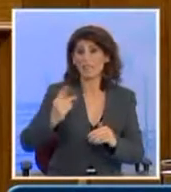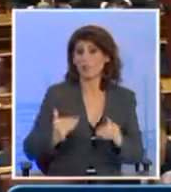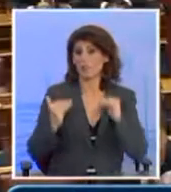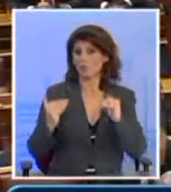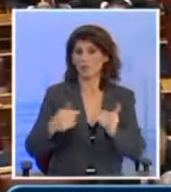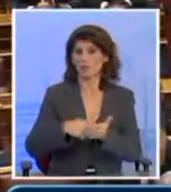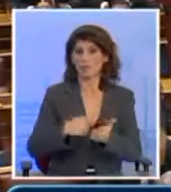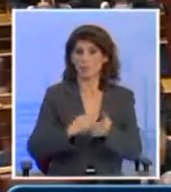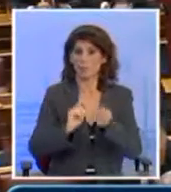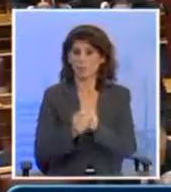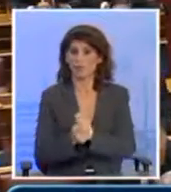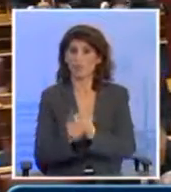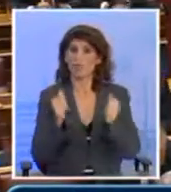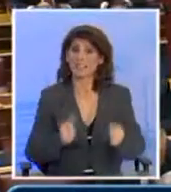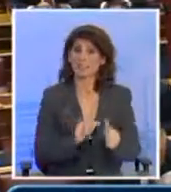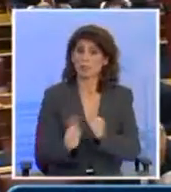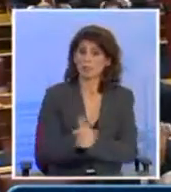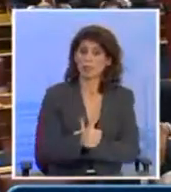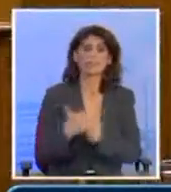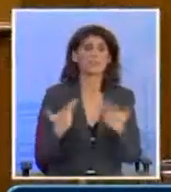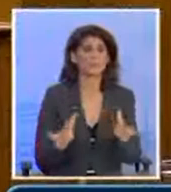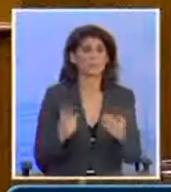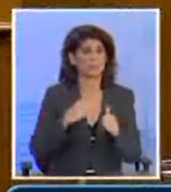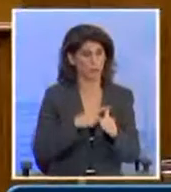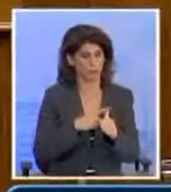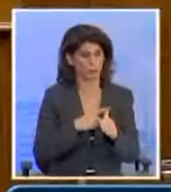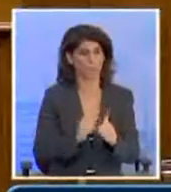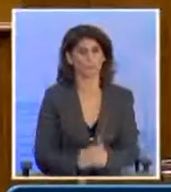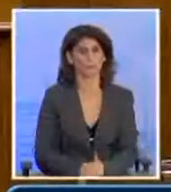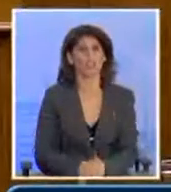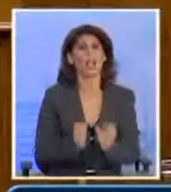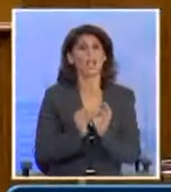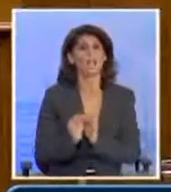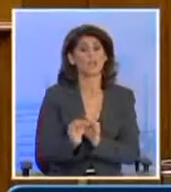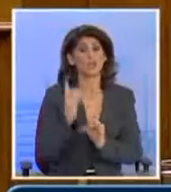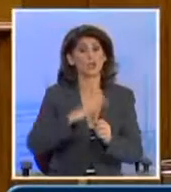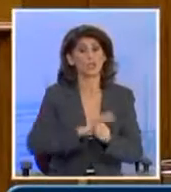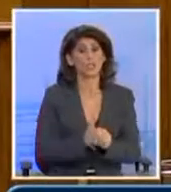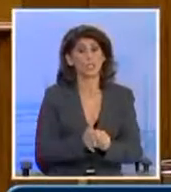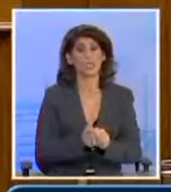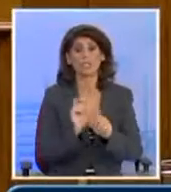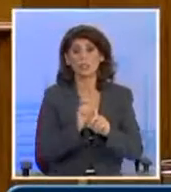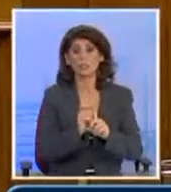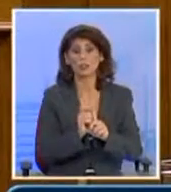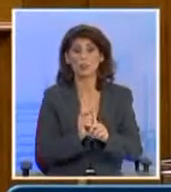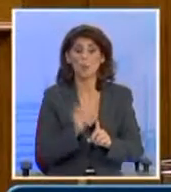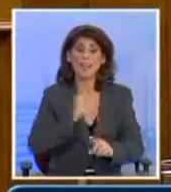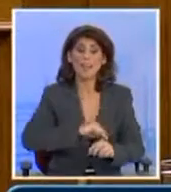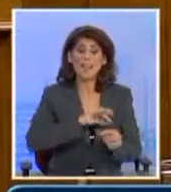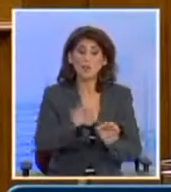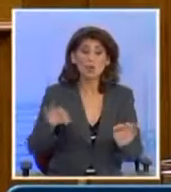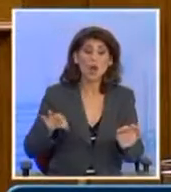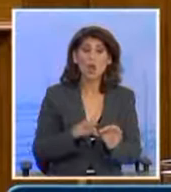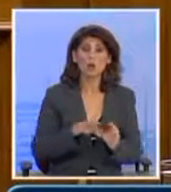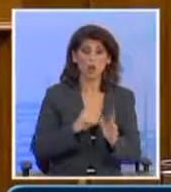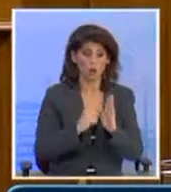μεταρρύθμισης, βασικές προτεραιότητες της οποίας είναι: πρώτον, η εφαρμογή ενός πλήρους ηλεκτρονικού περιουσιολογίου, στο οποίο